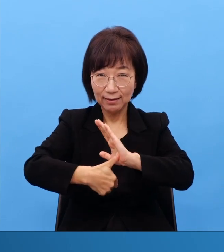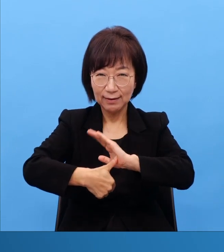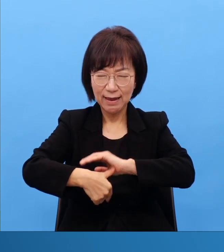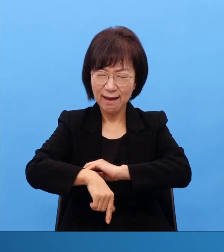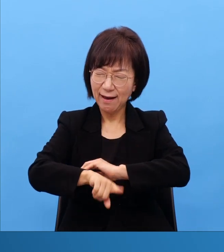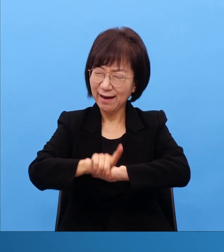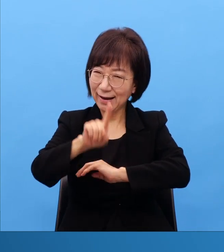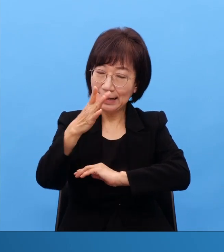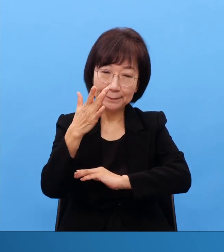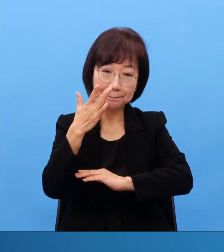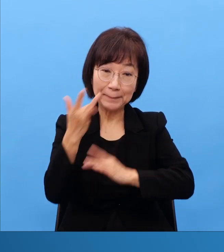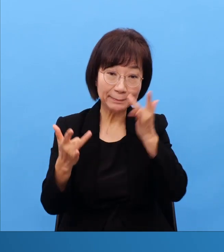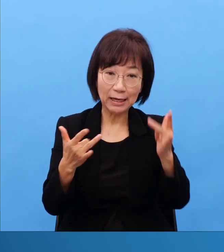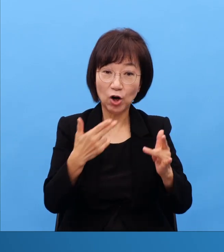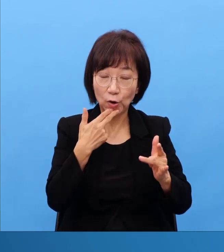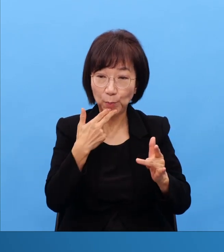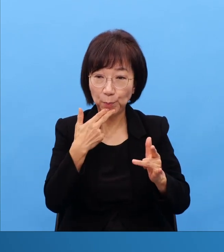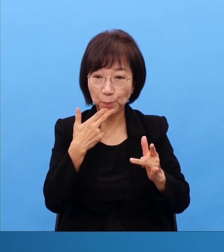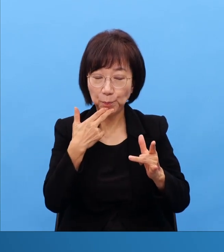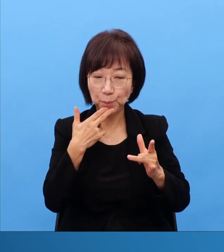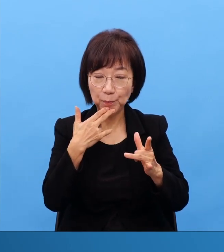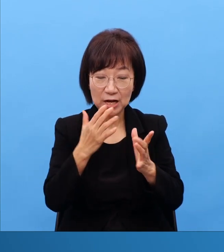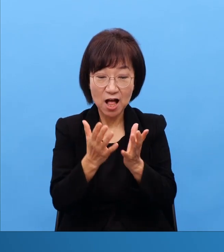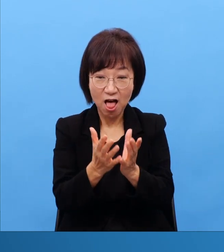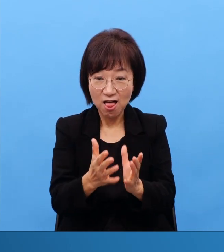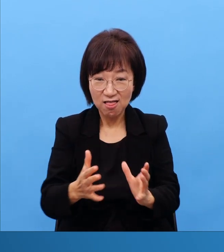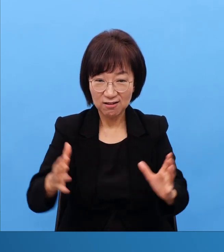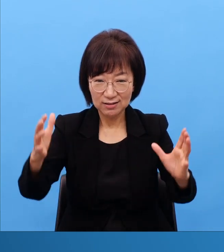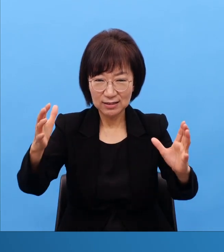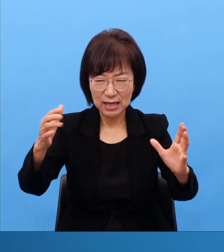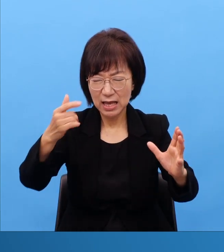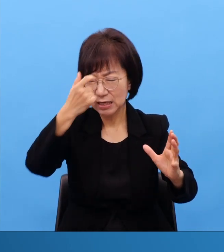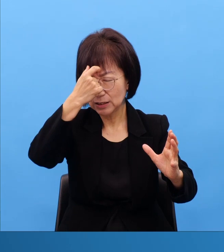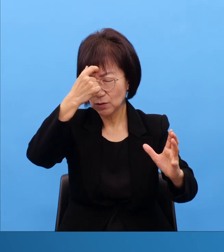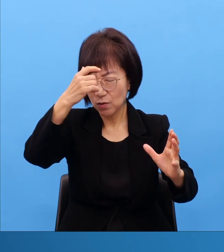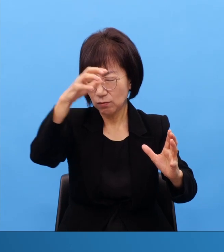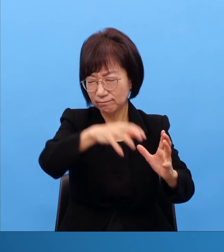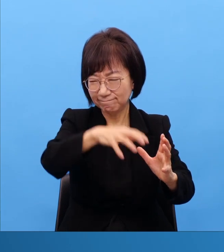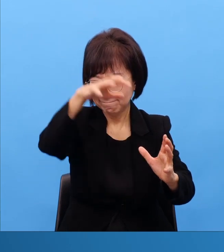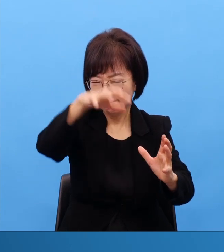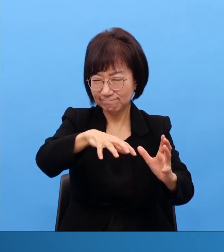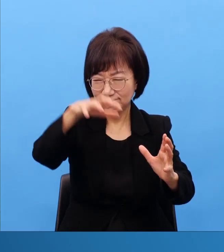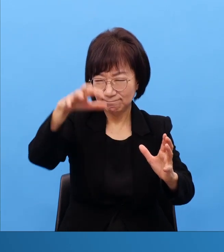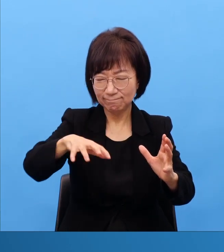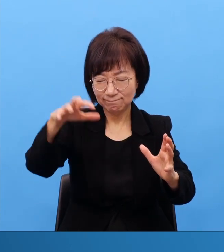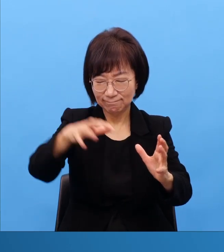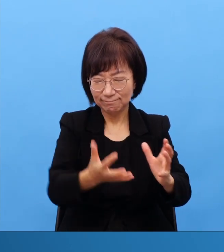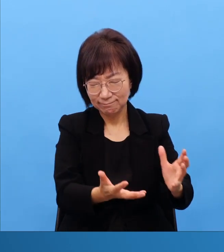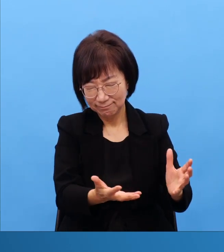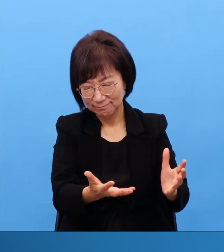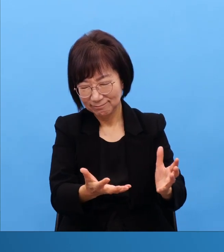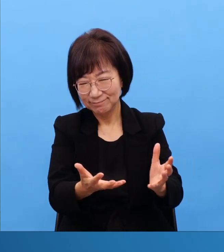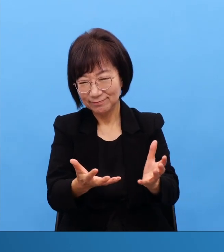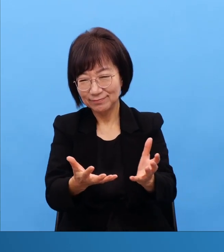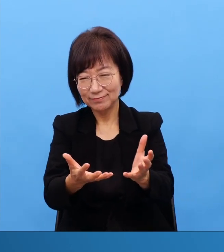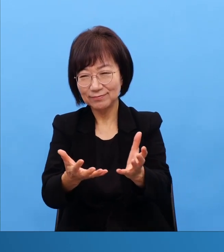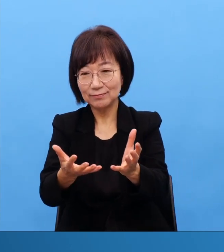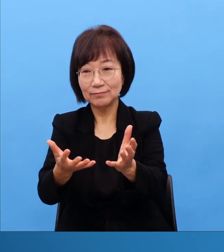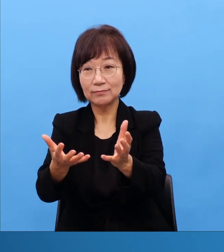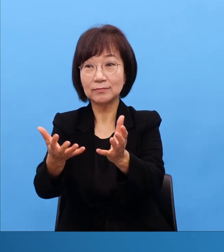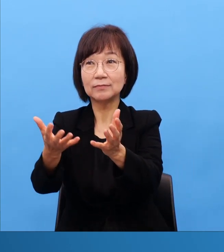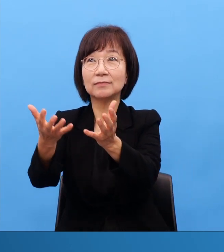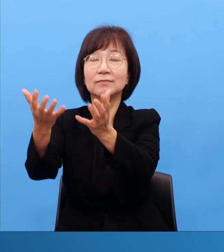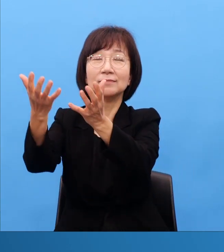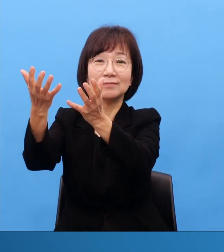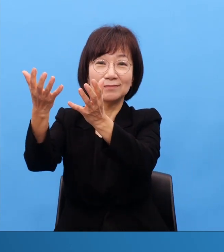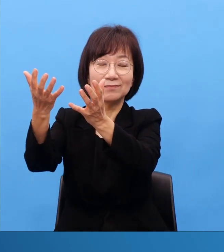하나님 앞에 그릇에 담겨요. All of your prayers are contained in golden censers and delivered to God. 그래서 틀린 기도 하지 마라.